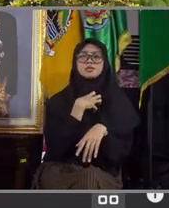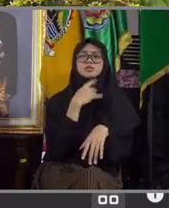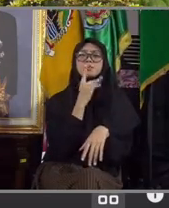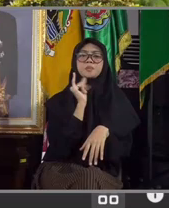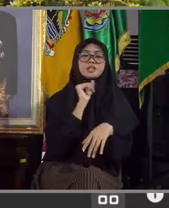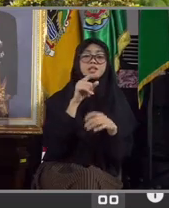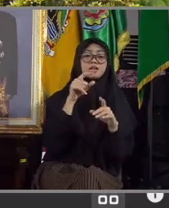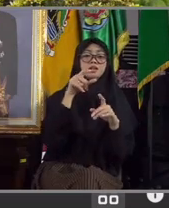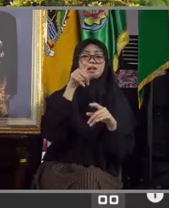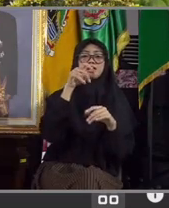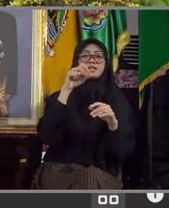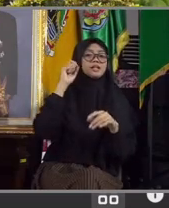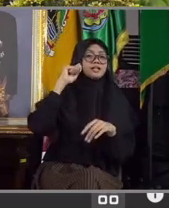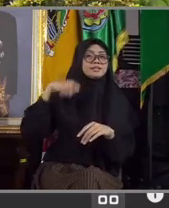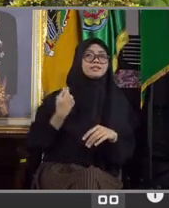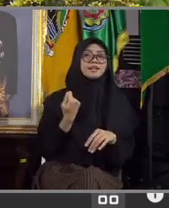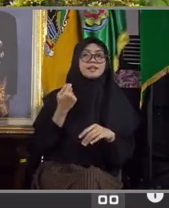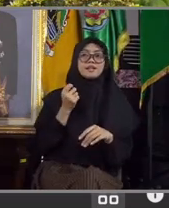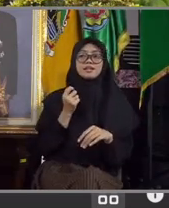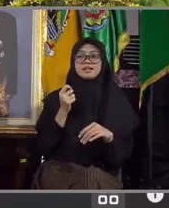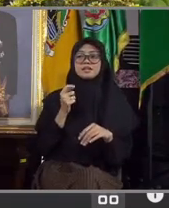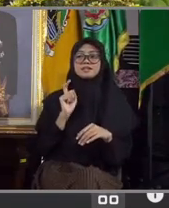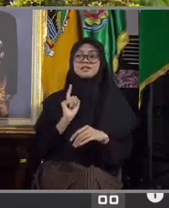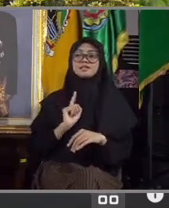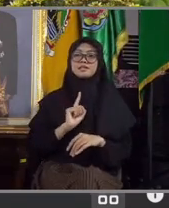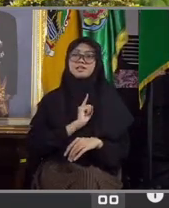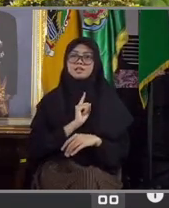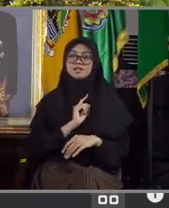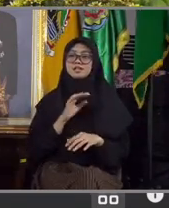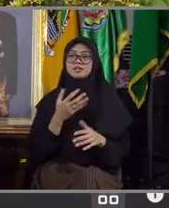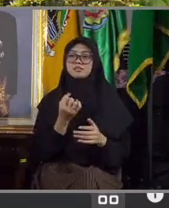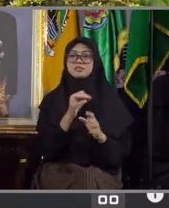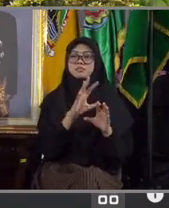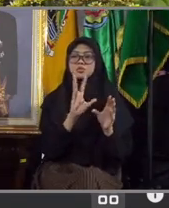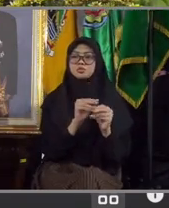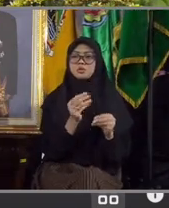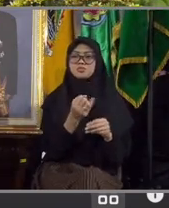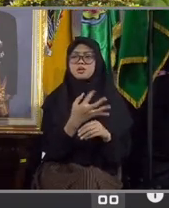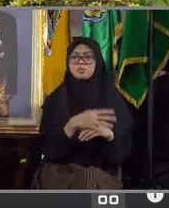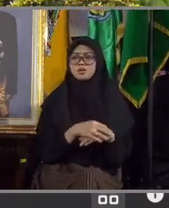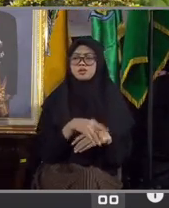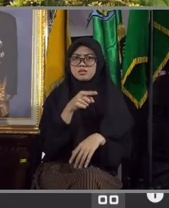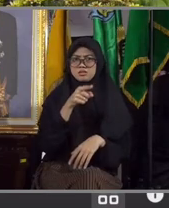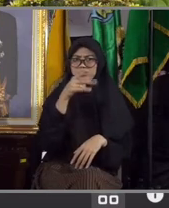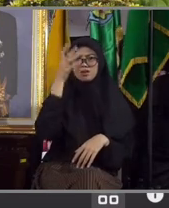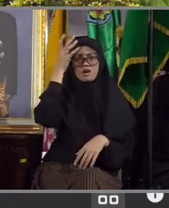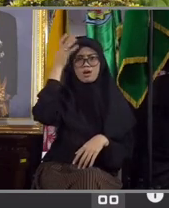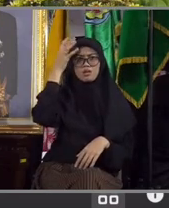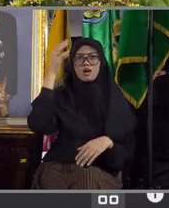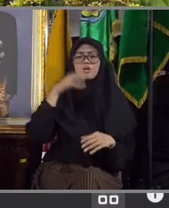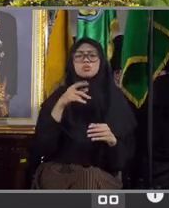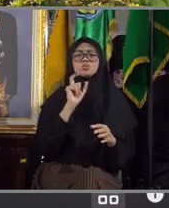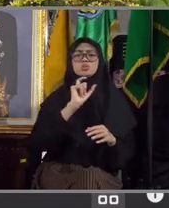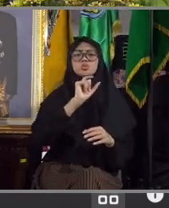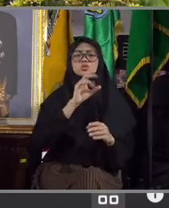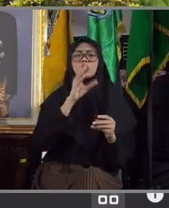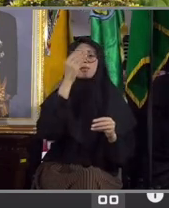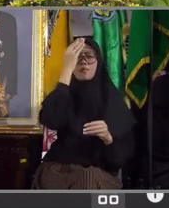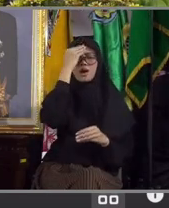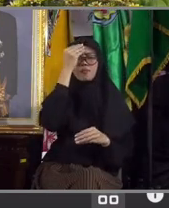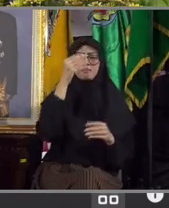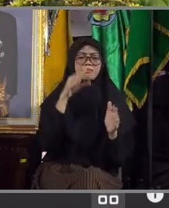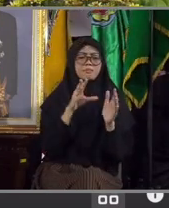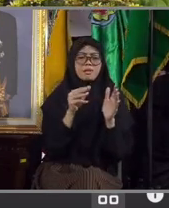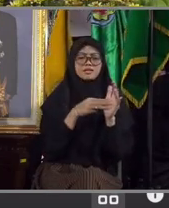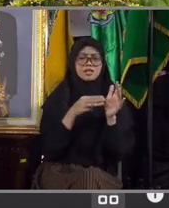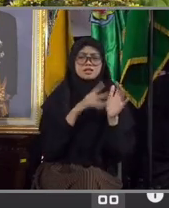Hah? Tidak pernah mendata, Pak. Lah masalah kayak ngono ora ngerti apa nek masalah liyane sampean gini. Ya sing database kudu sing lengkap